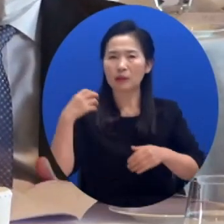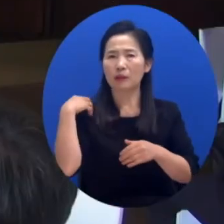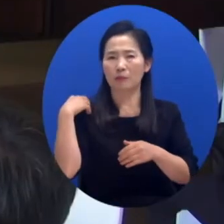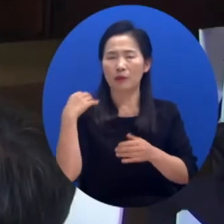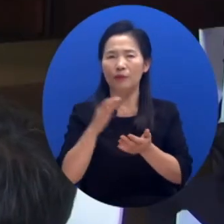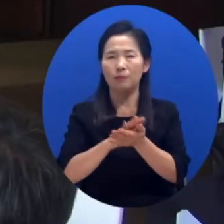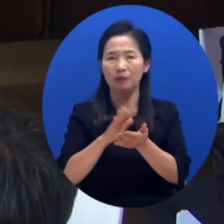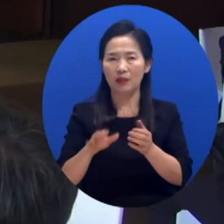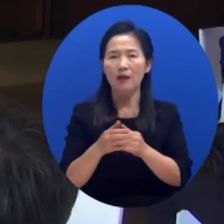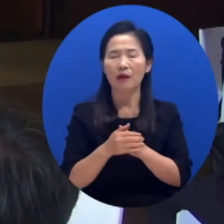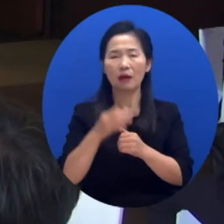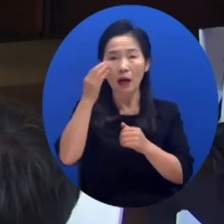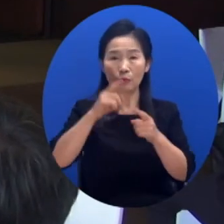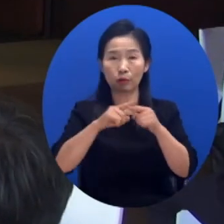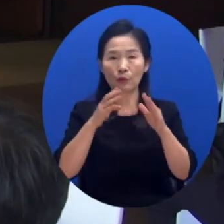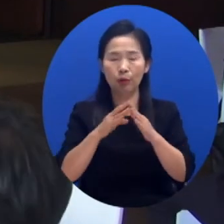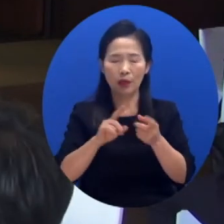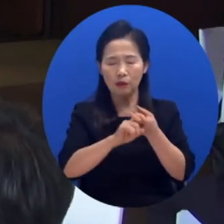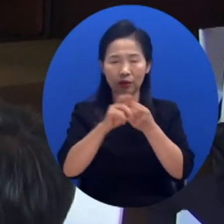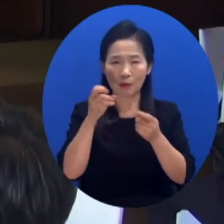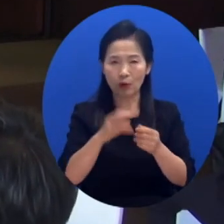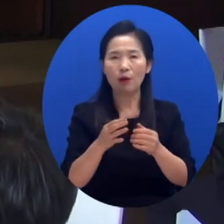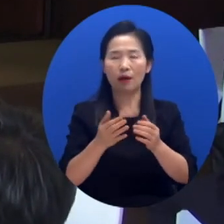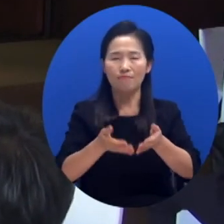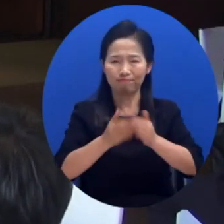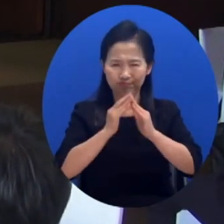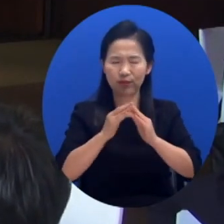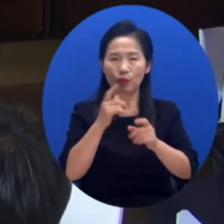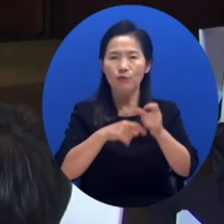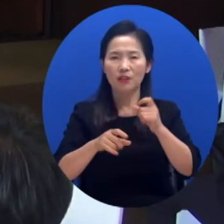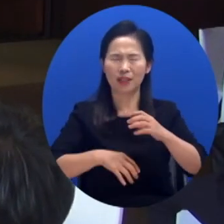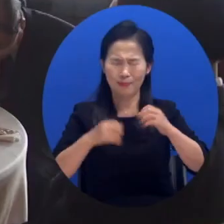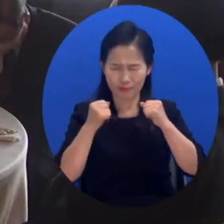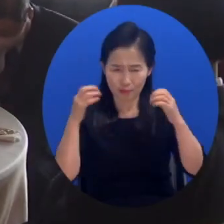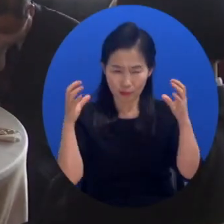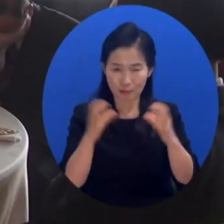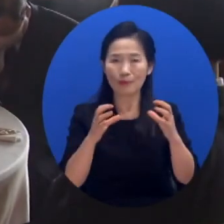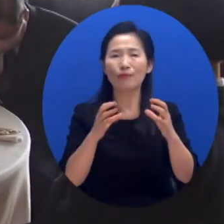한국교회의 연합과 세움을 위해 우리가 힘을 모으고 하나 되자고 강조했습니다.